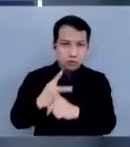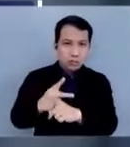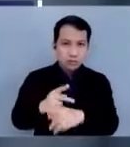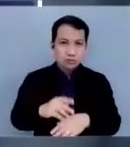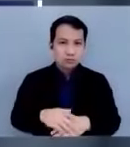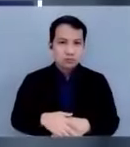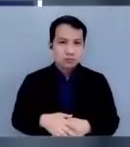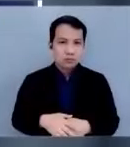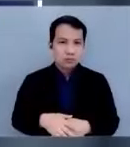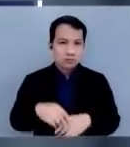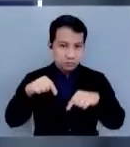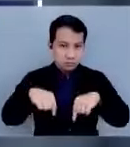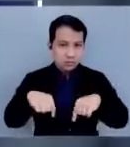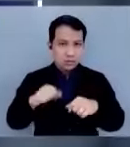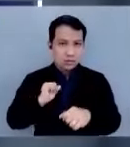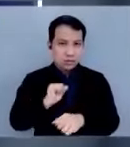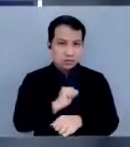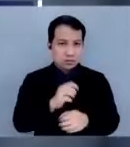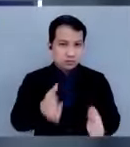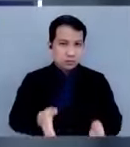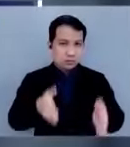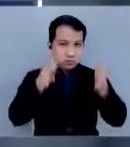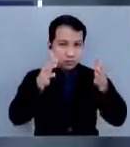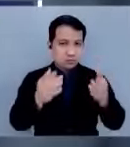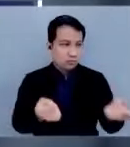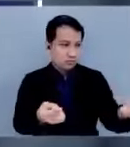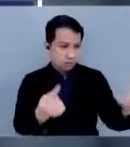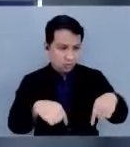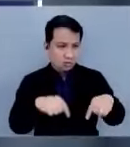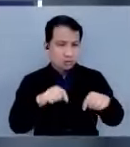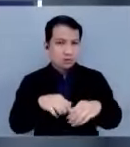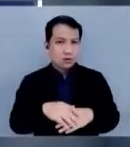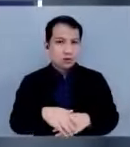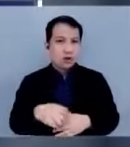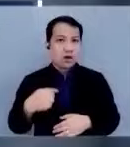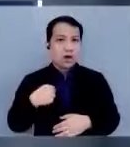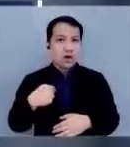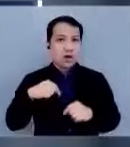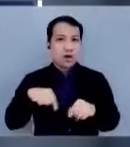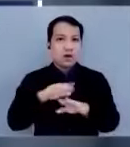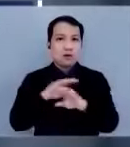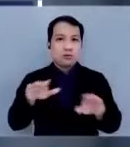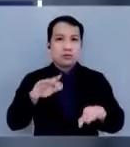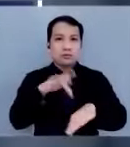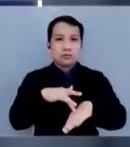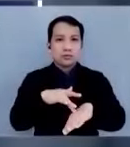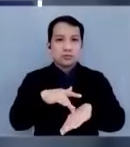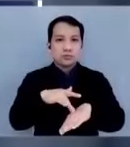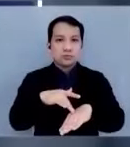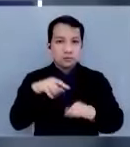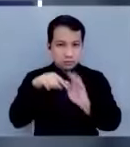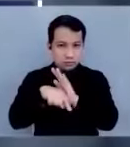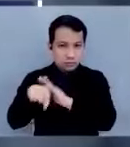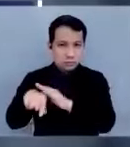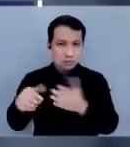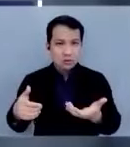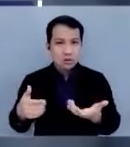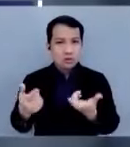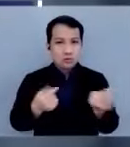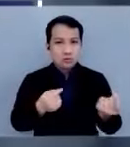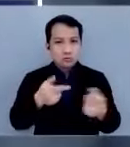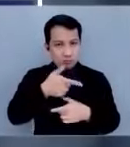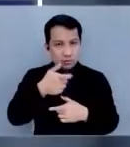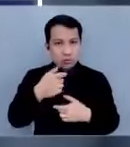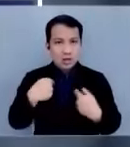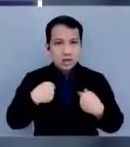Oh, dito sa Senate building. Punta ka dito. Kung andito ako, walang pwedeng makakapatay sa'yo. Walang pwedeng makakabaril sa'yo. Andito